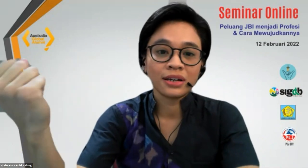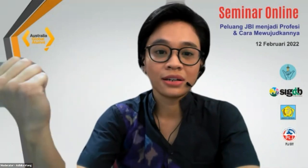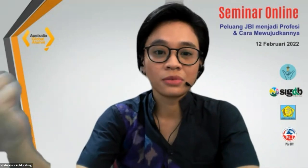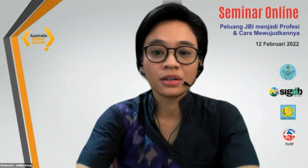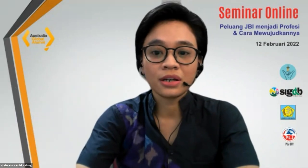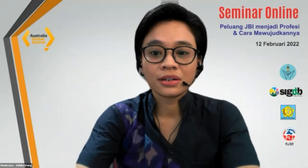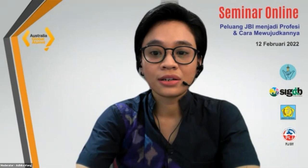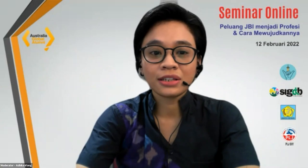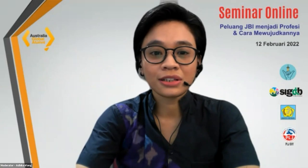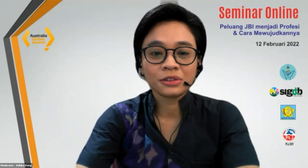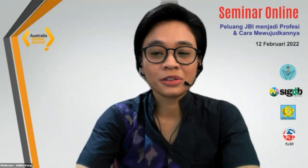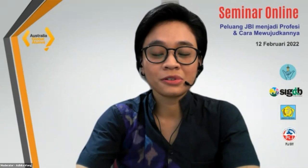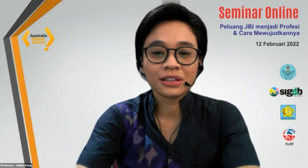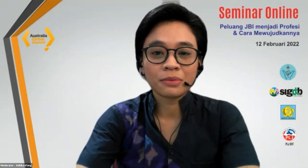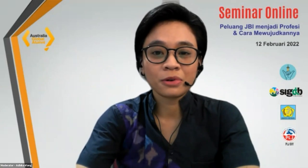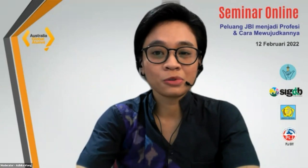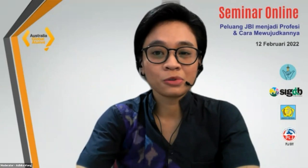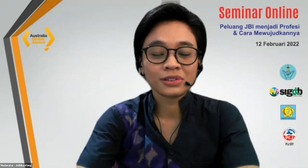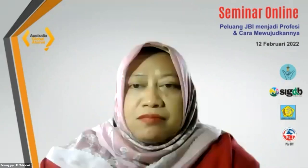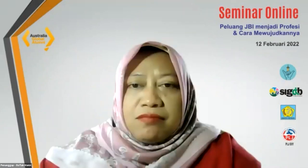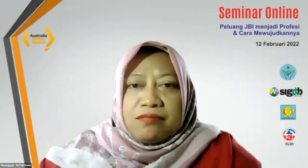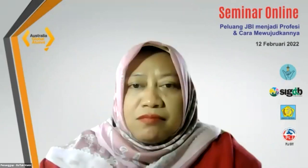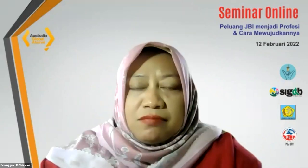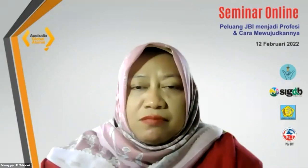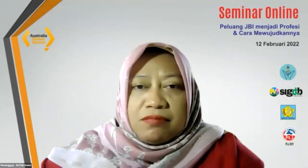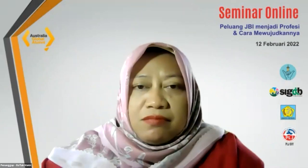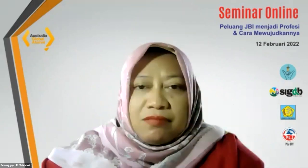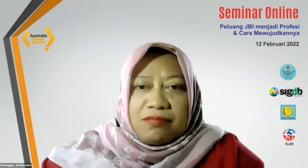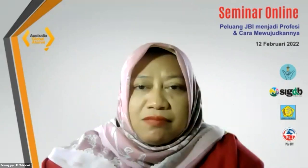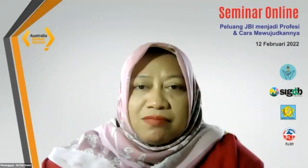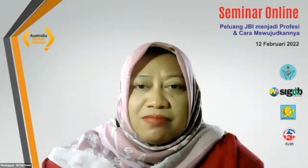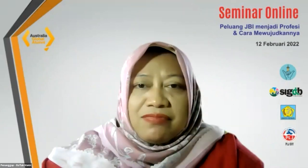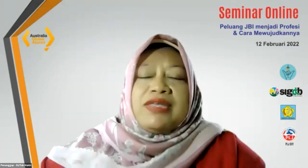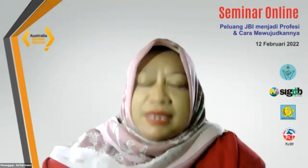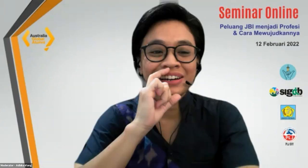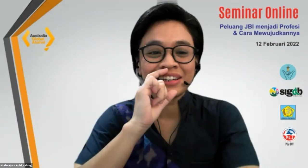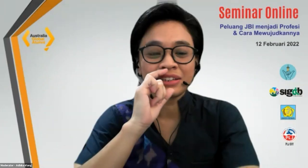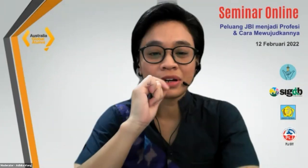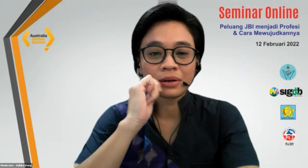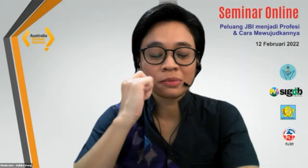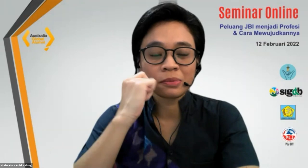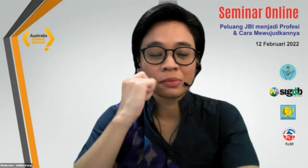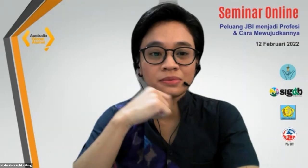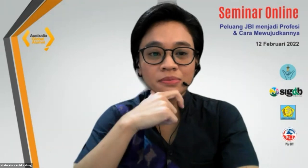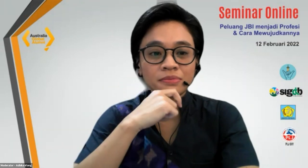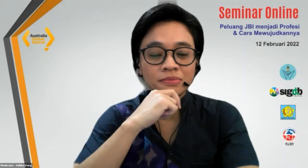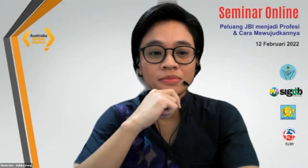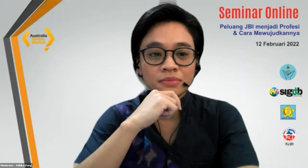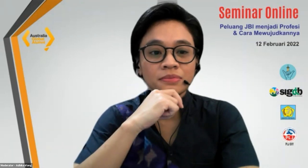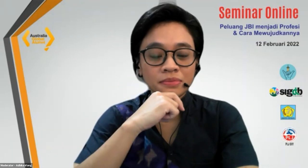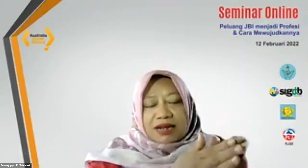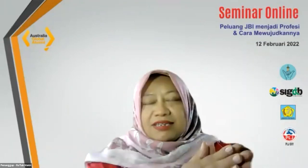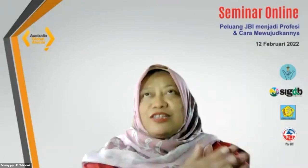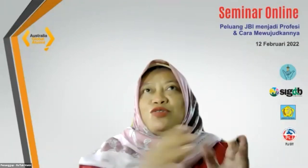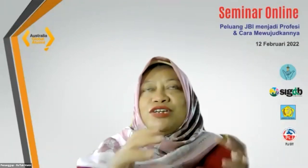tiap Dunkin antik selanjutnya juga ditemui untuk lebih spesifik GB Ibu rofa nah ini juga bisa bisa masuk ke